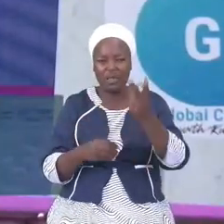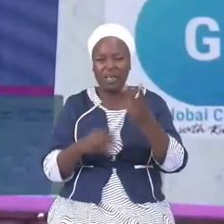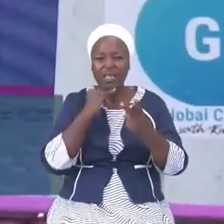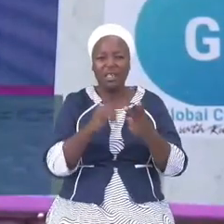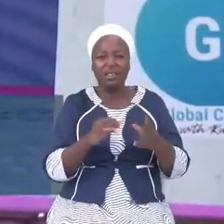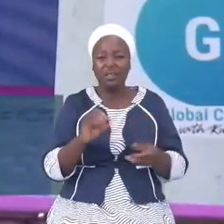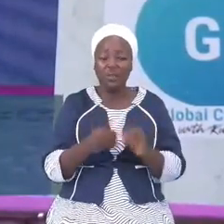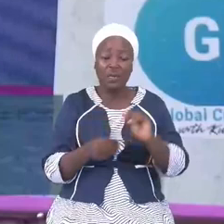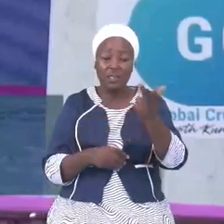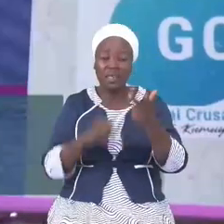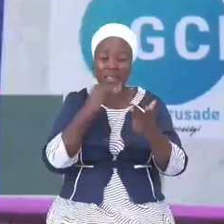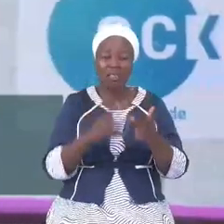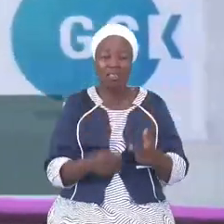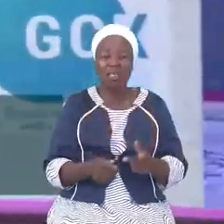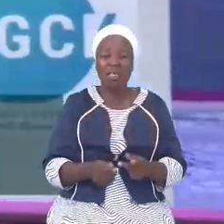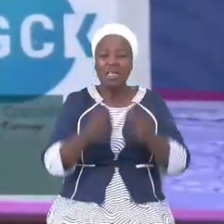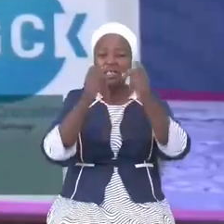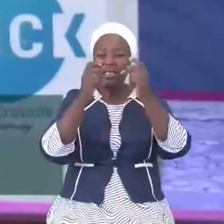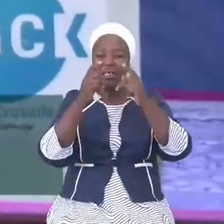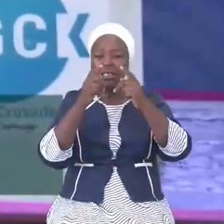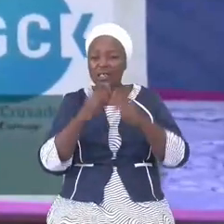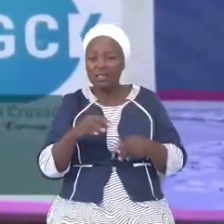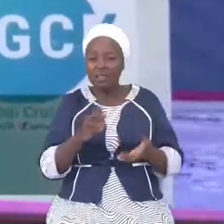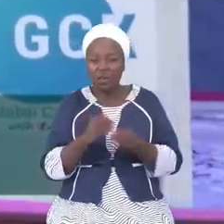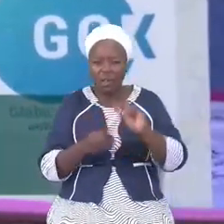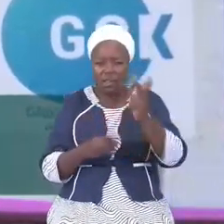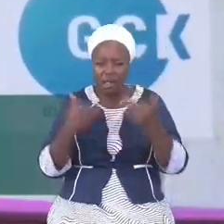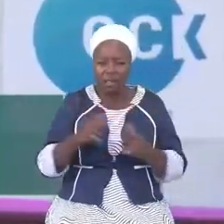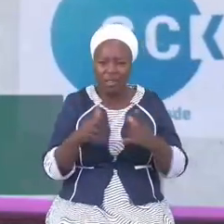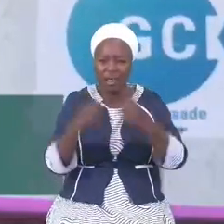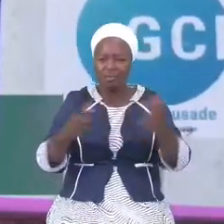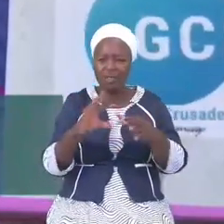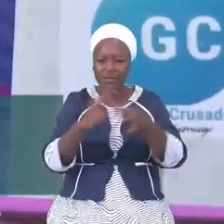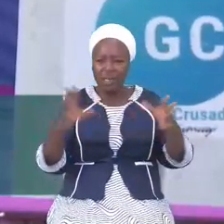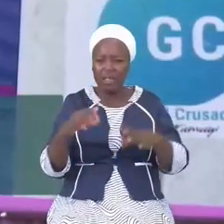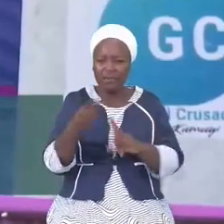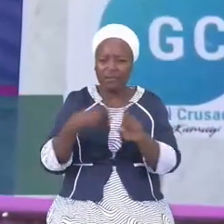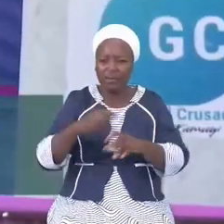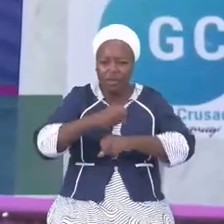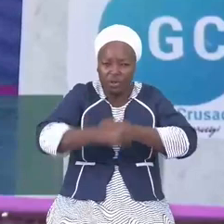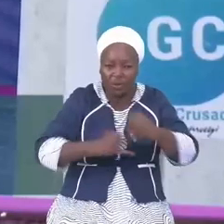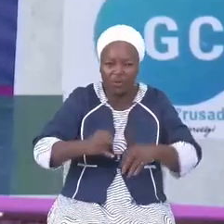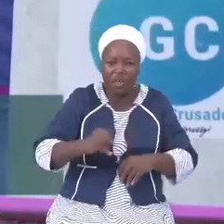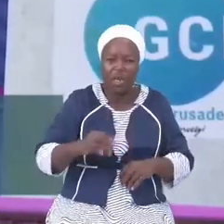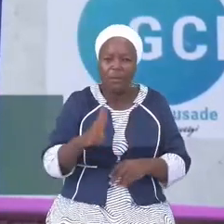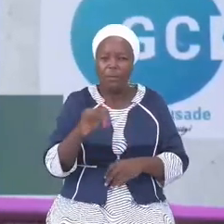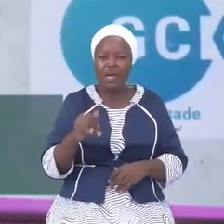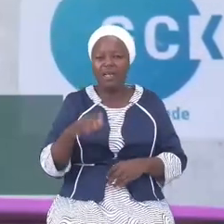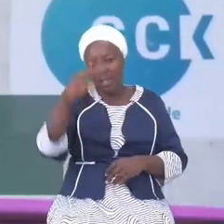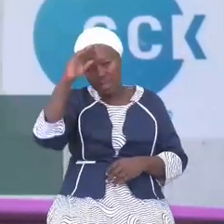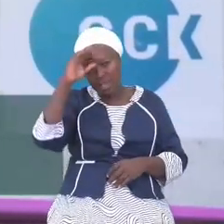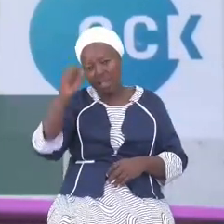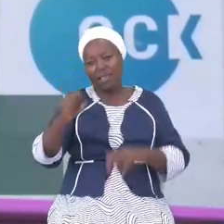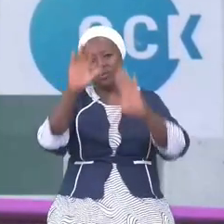par sa puissante voix. Oh, quel changement est venu dans la vie de Jonas. Il était en bas.